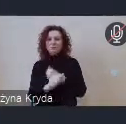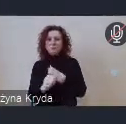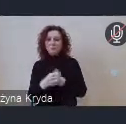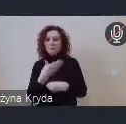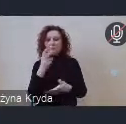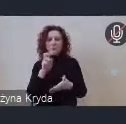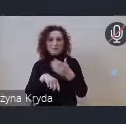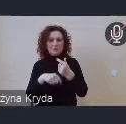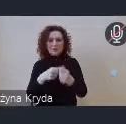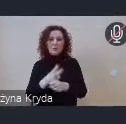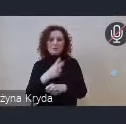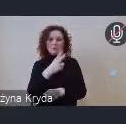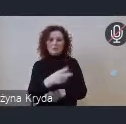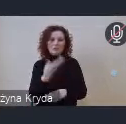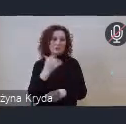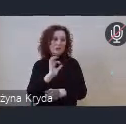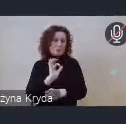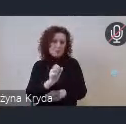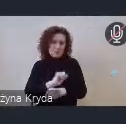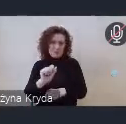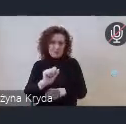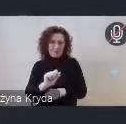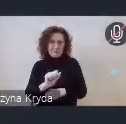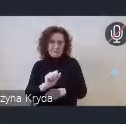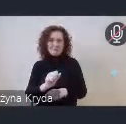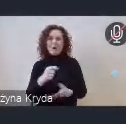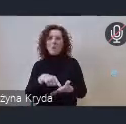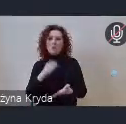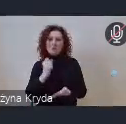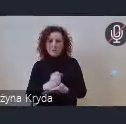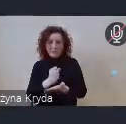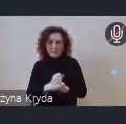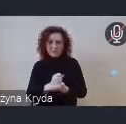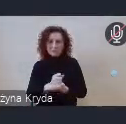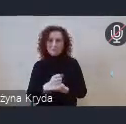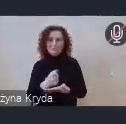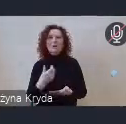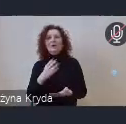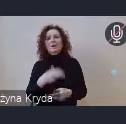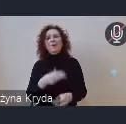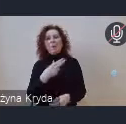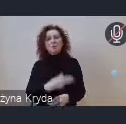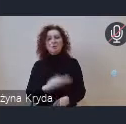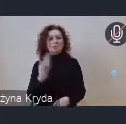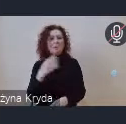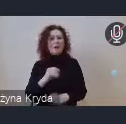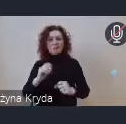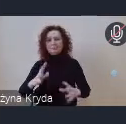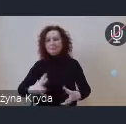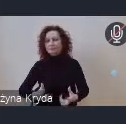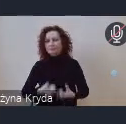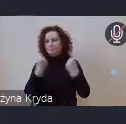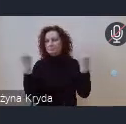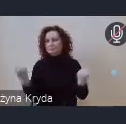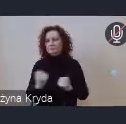ten instrument jest błąd bardzo bardzo zmobilizował urzędy do zajęcia się dostępnością ale nie ma się tego co obawiać z tego co